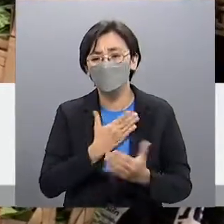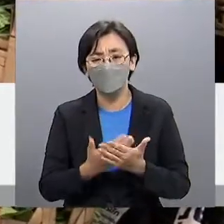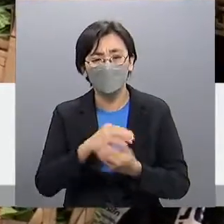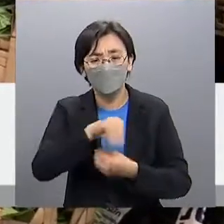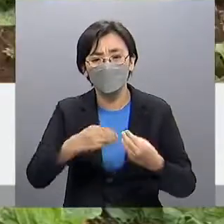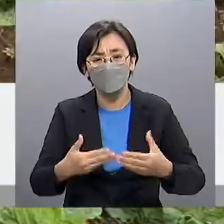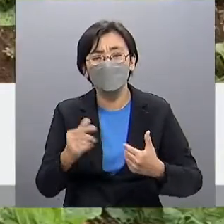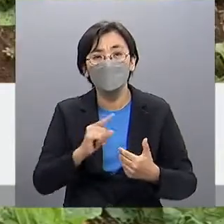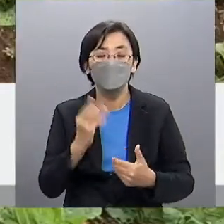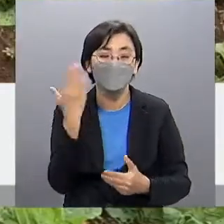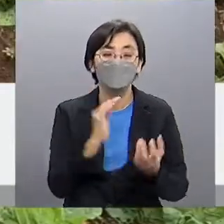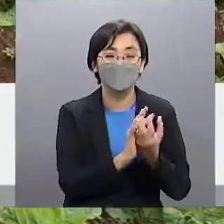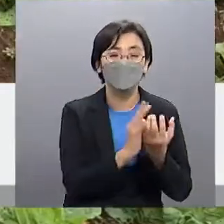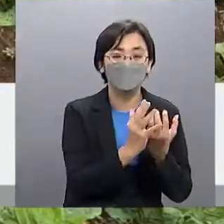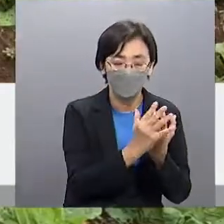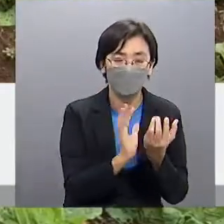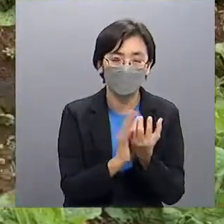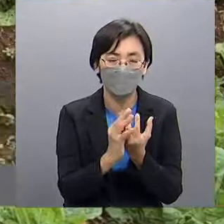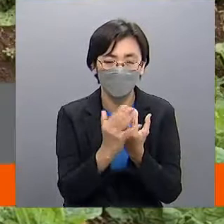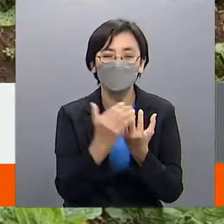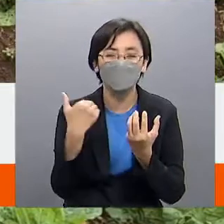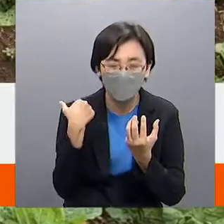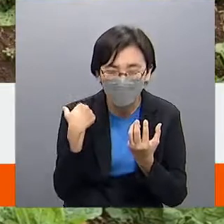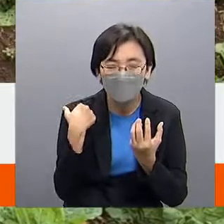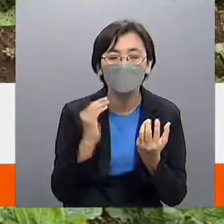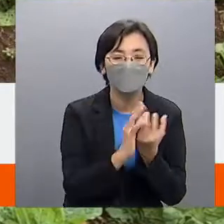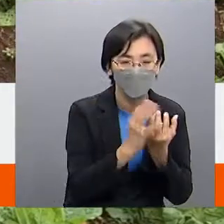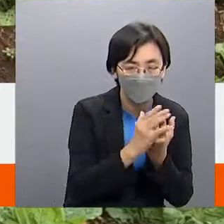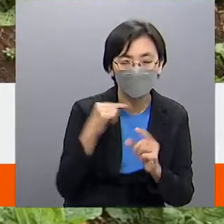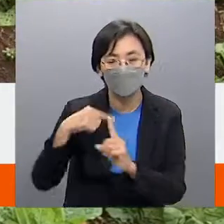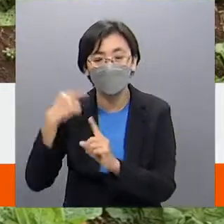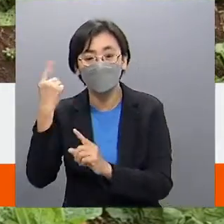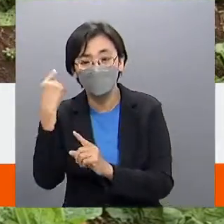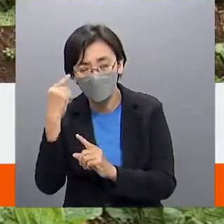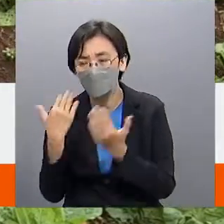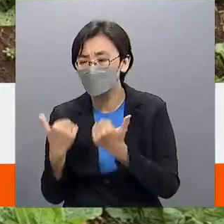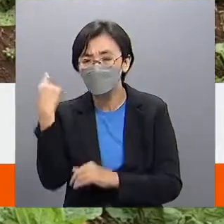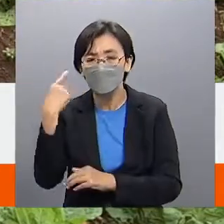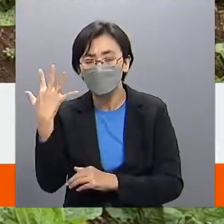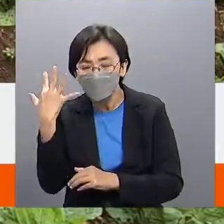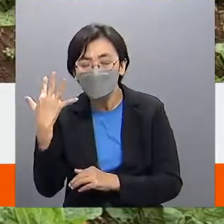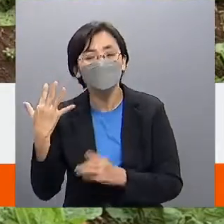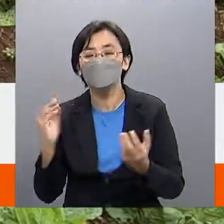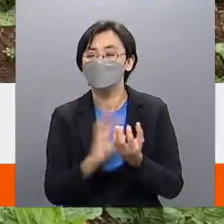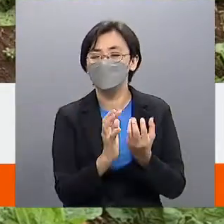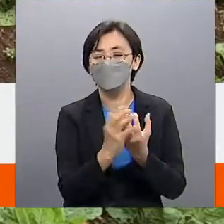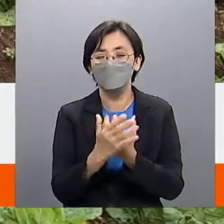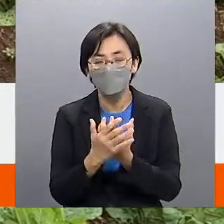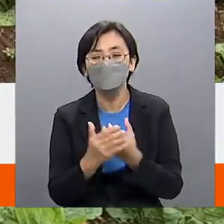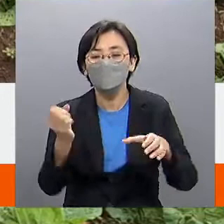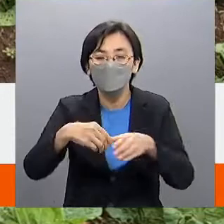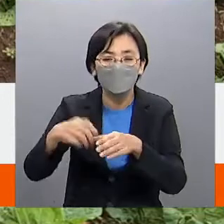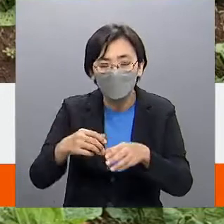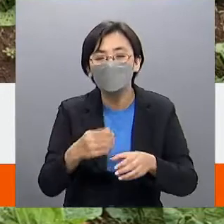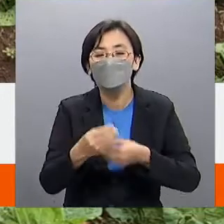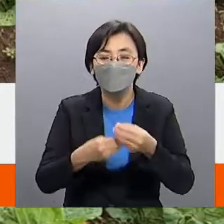บคู่กันอยู่แล้วครับทีนี้ก็ปลูกผักพอเก็บผักพวกนี้ประทังไปบ้างได้บ้างครับ